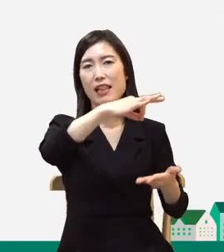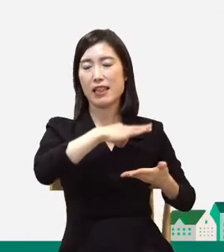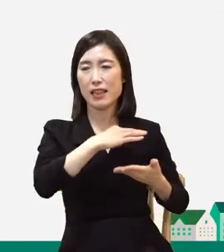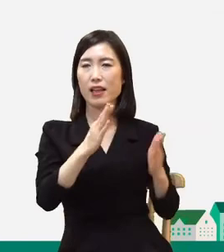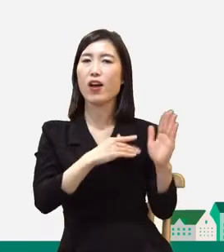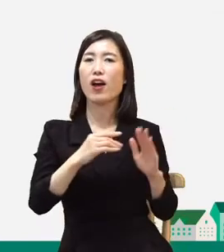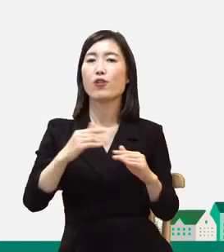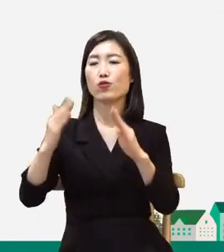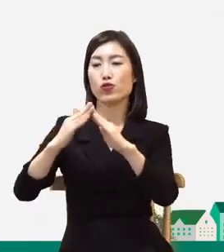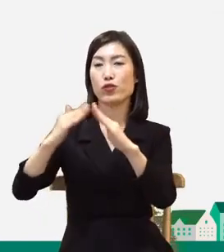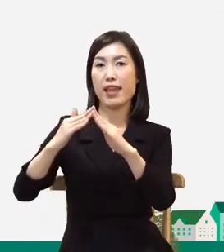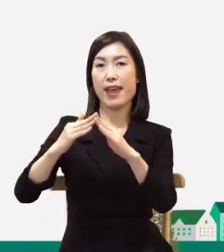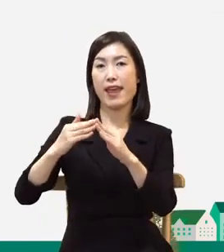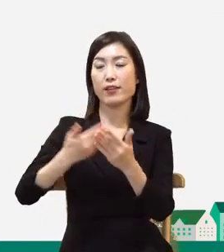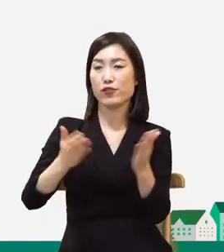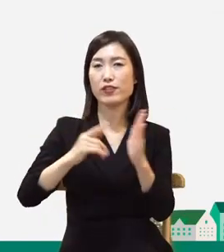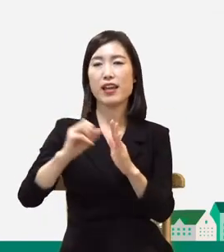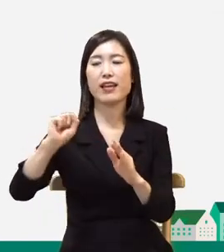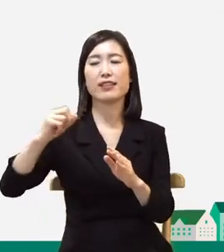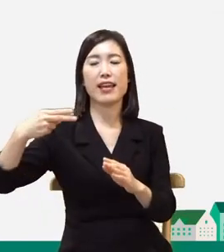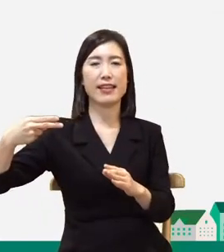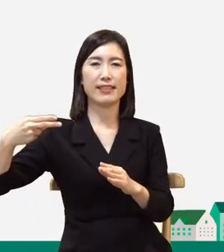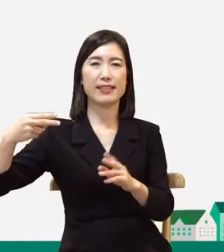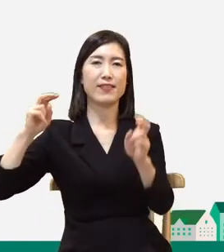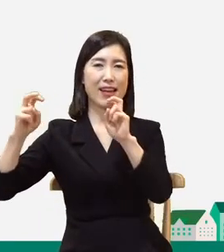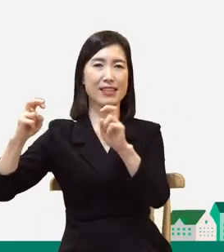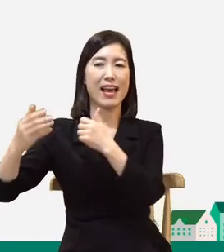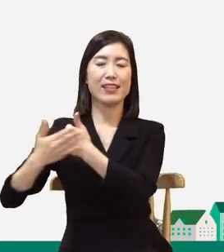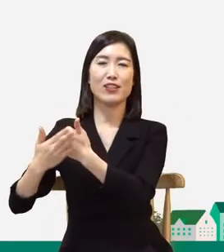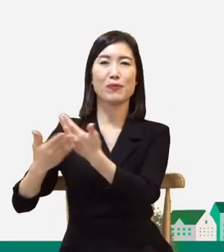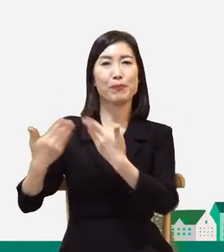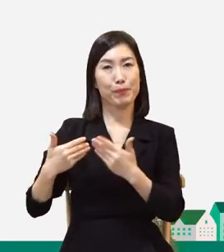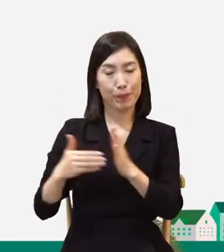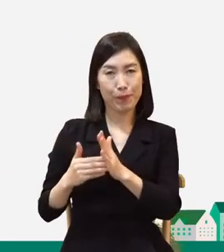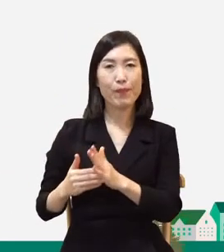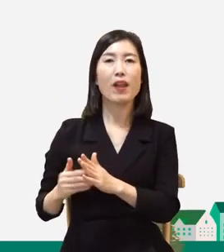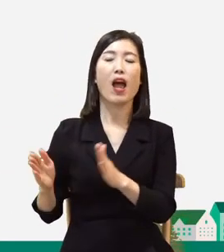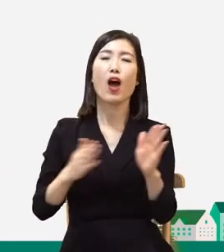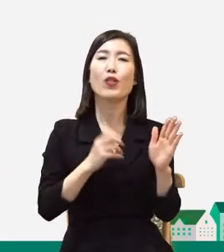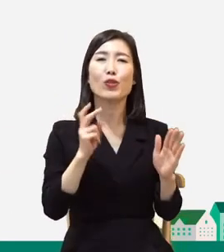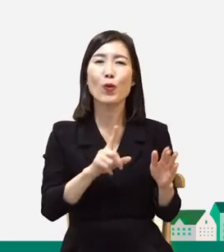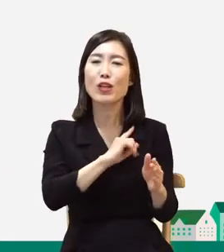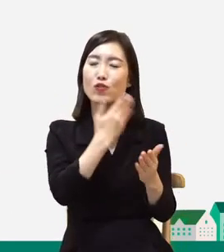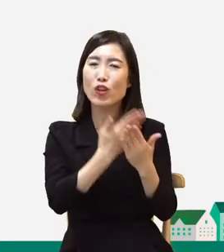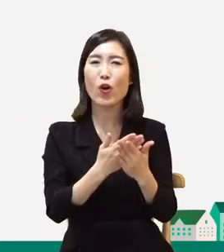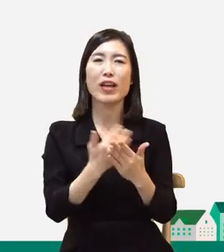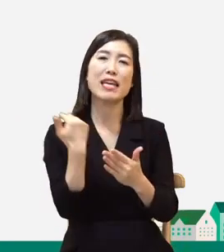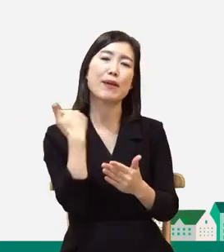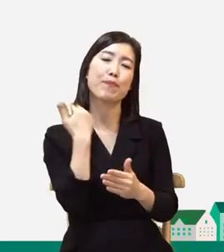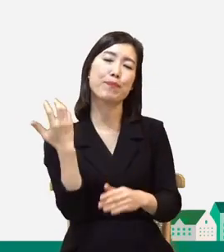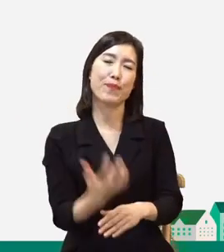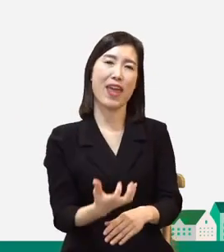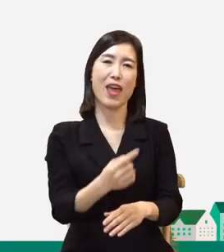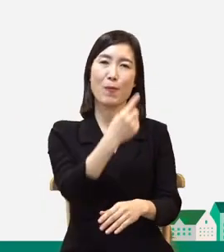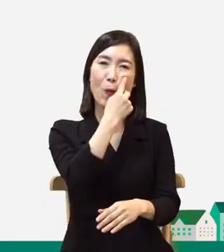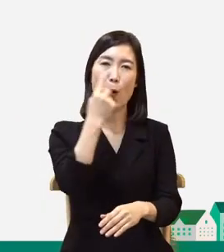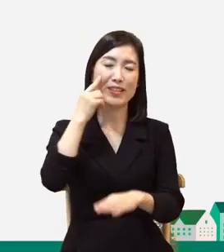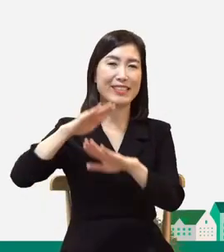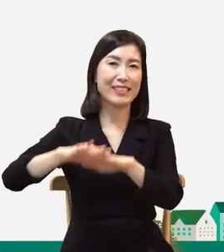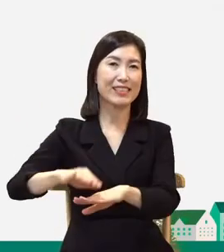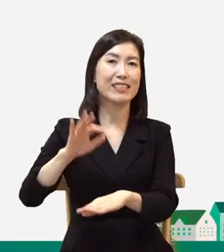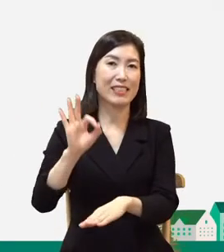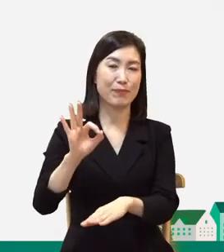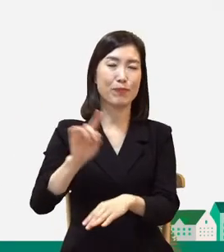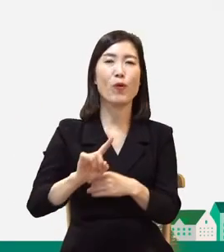주택은 SH에서 지원을 받았습니다. 그리고 가장 중요한 이제 임대 보증금, 각 호의 임대